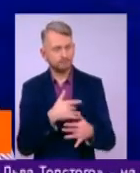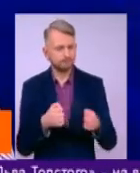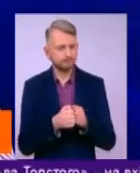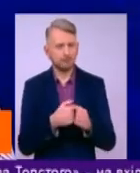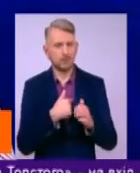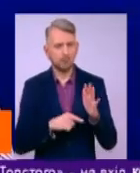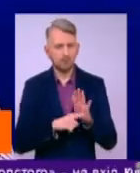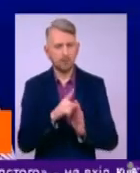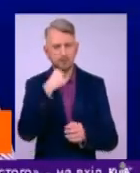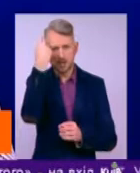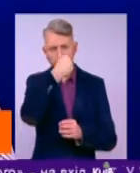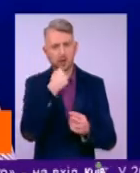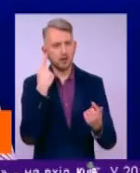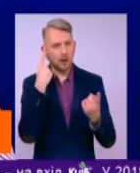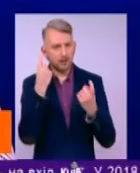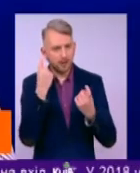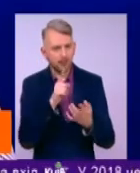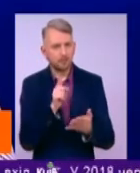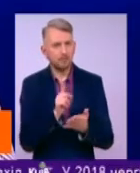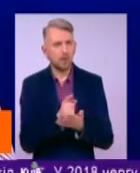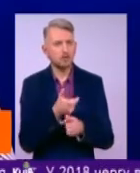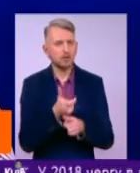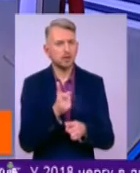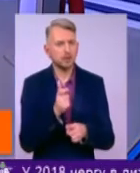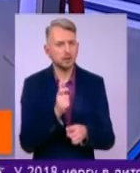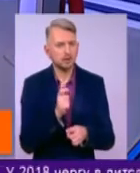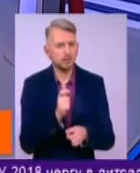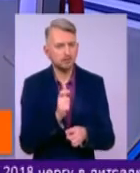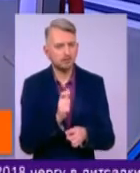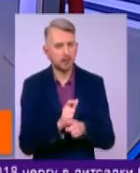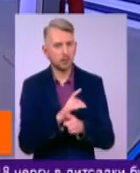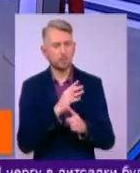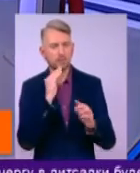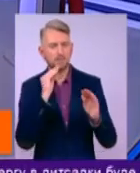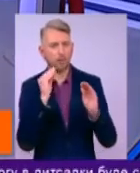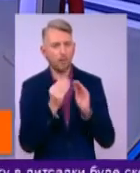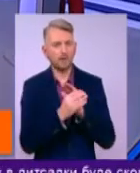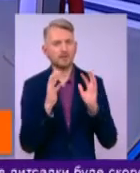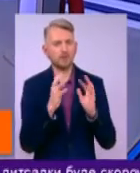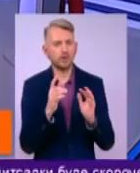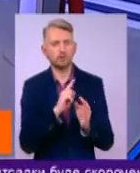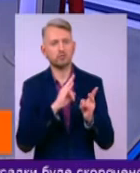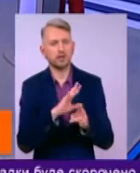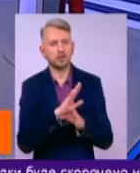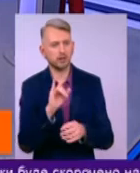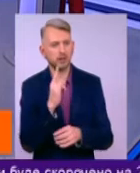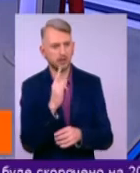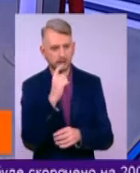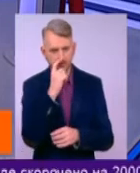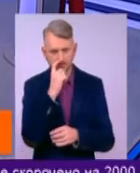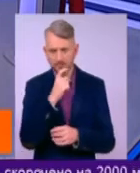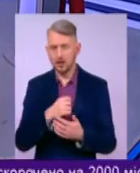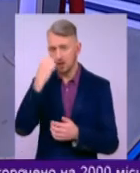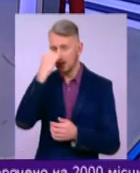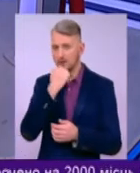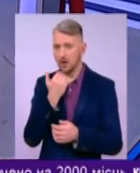що персональні дані мають максимально бути приховані і збережені з тим, щоб не нашкодити дитині. Убезпечити. Дякую